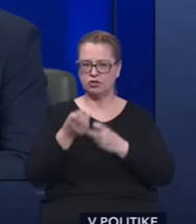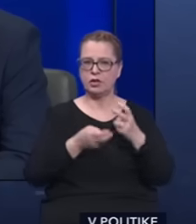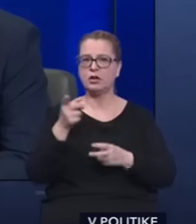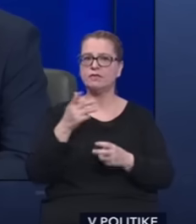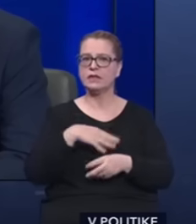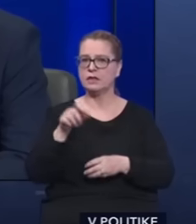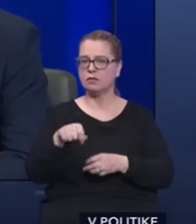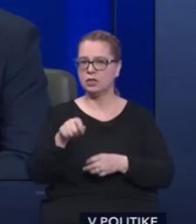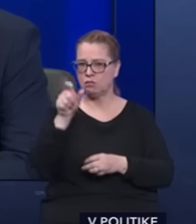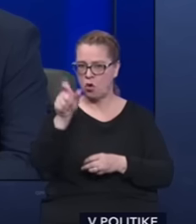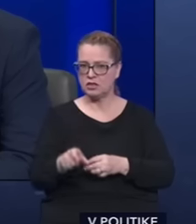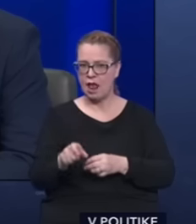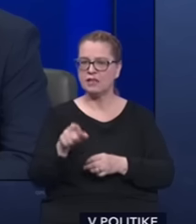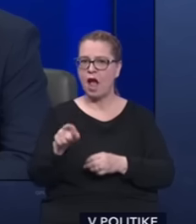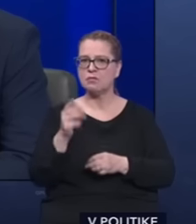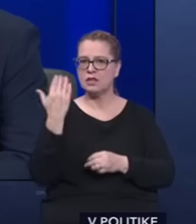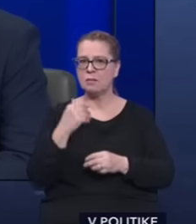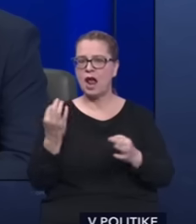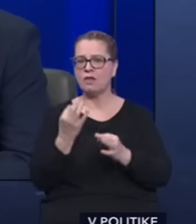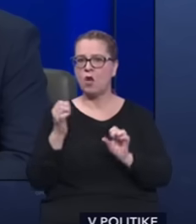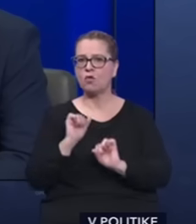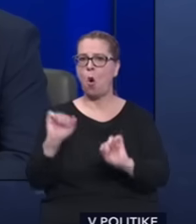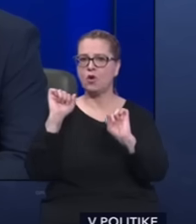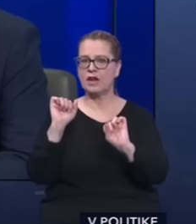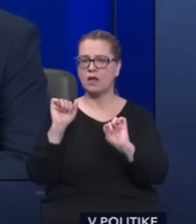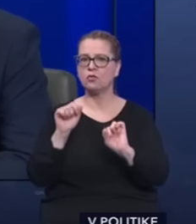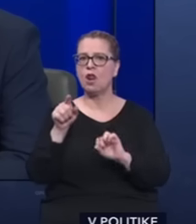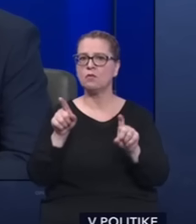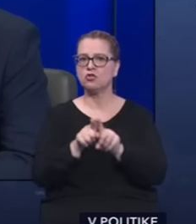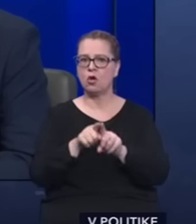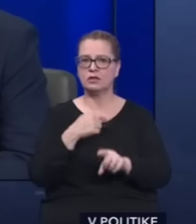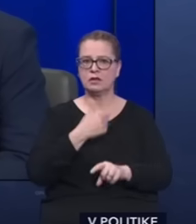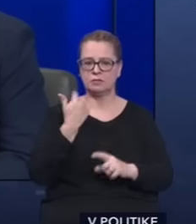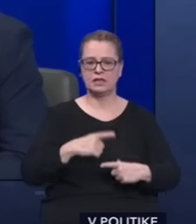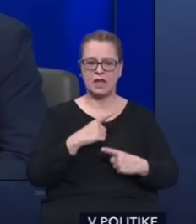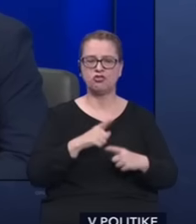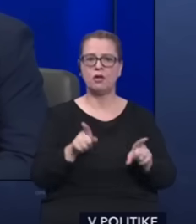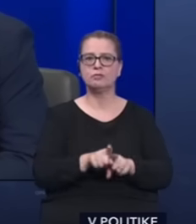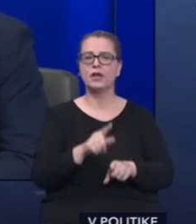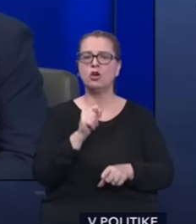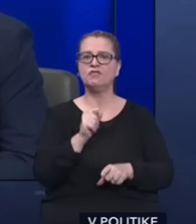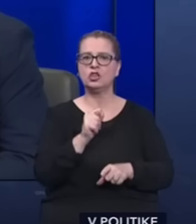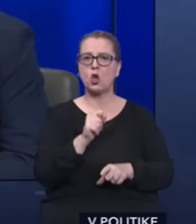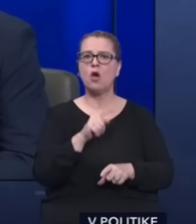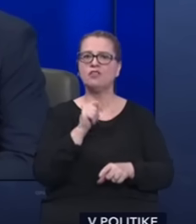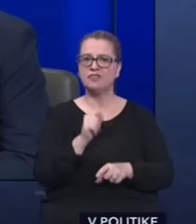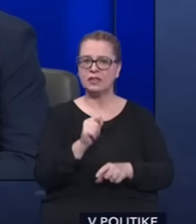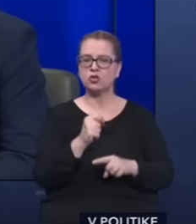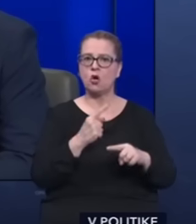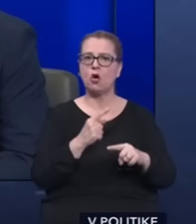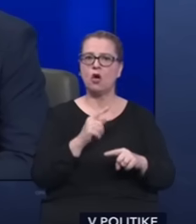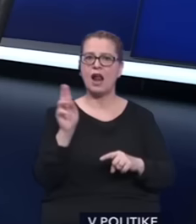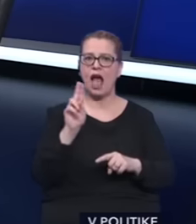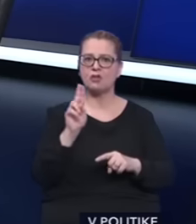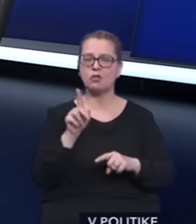byť poslanec, aby ste mali nejakú ochranu, pretože toto isté sme zažívali pri Robertovi Ficovi. Keď Robert Fico a hlasovalo